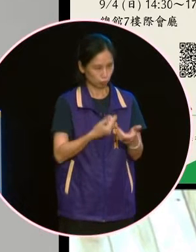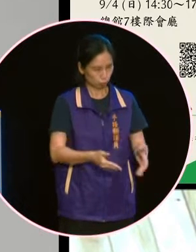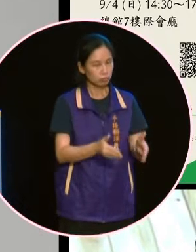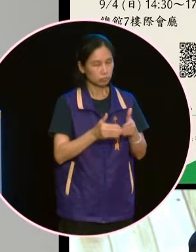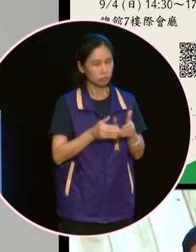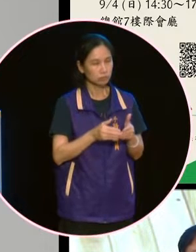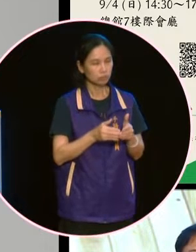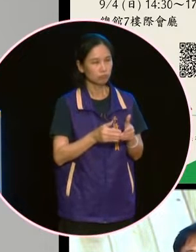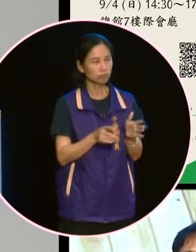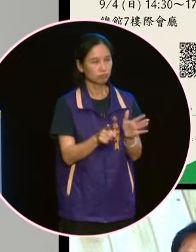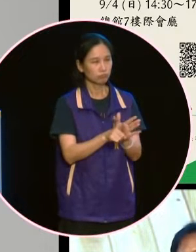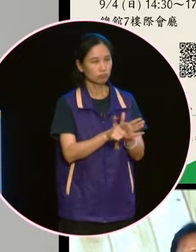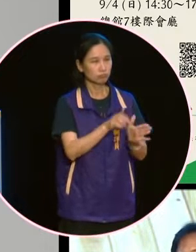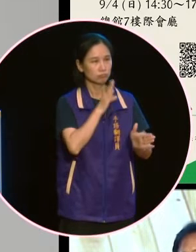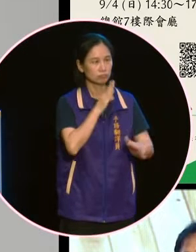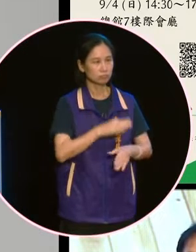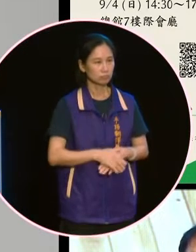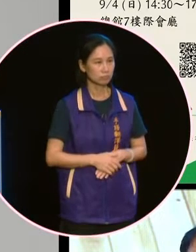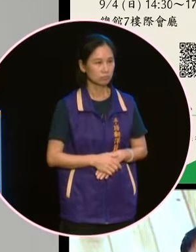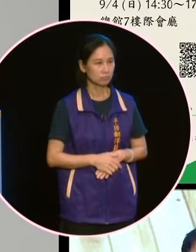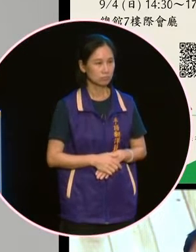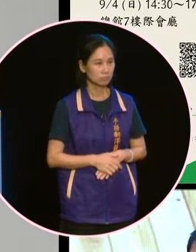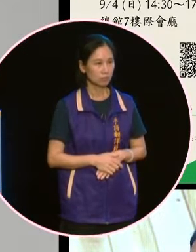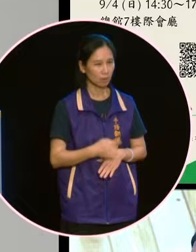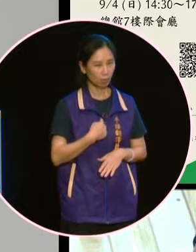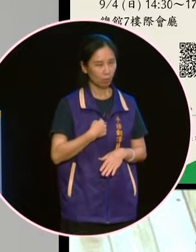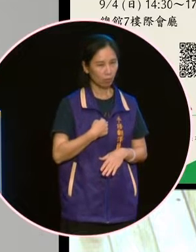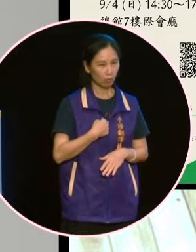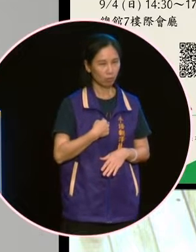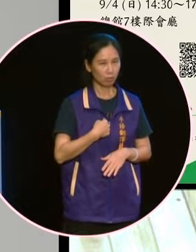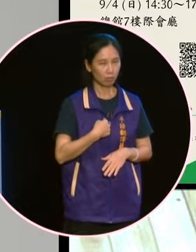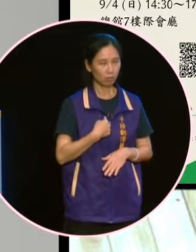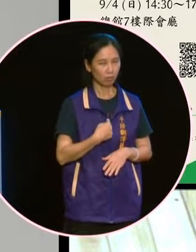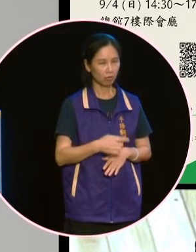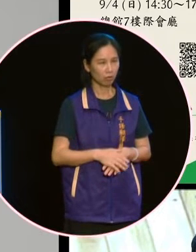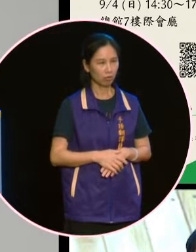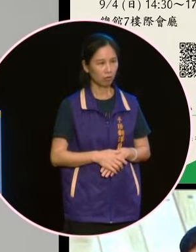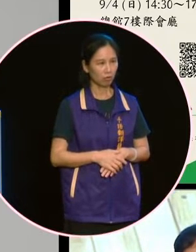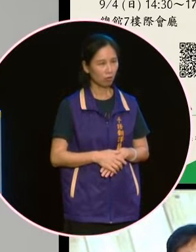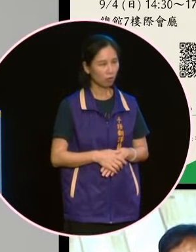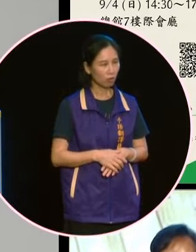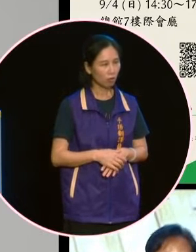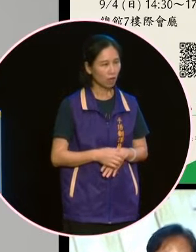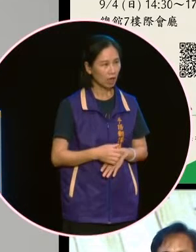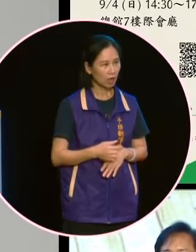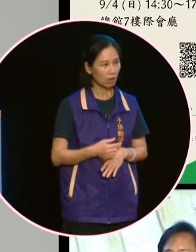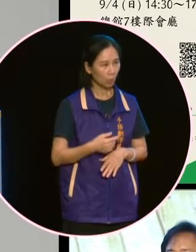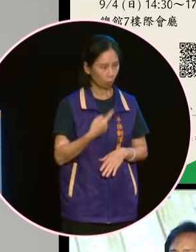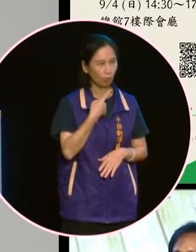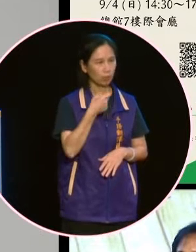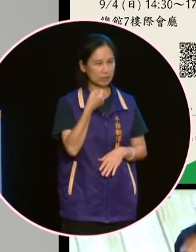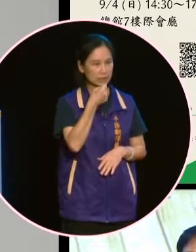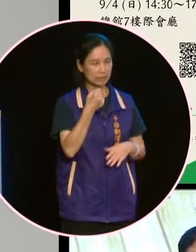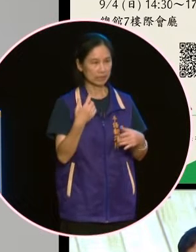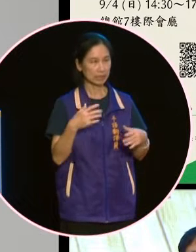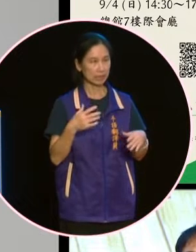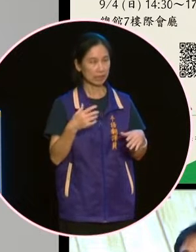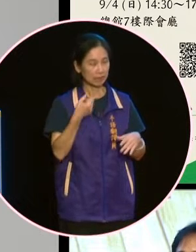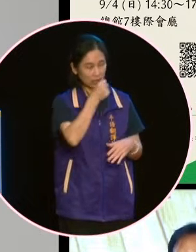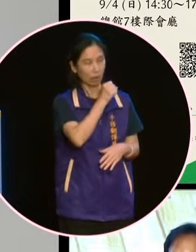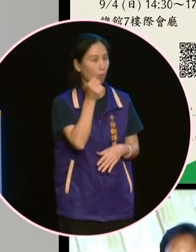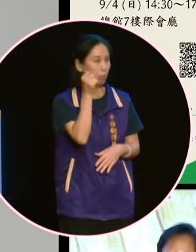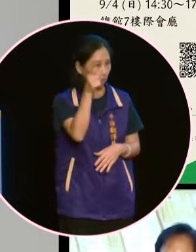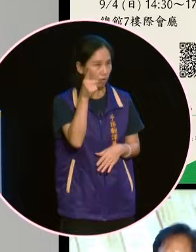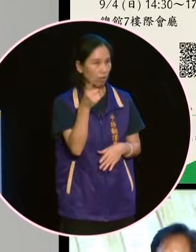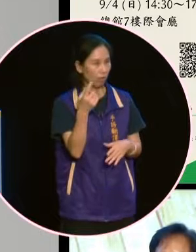一个时刻，因为我台湾这一次大概是待了1个月，那明天要回